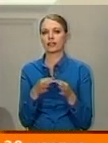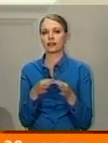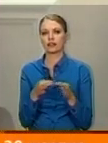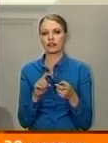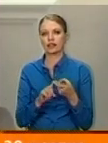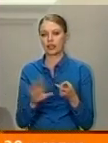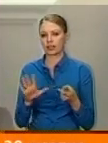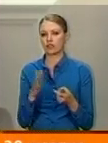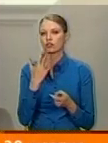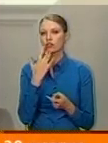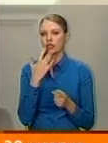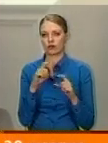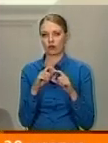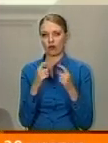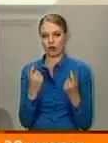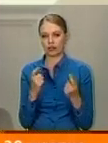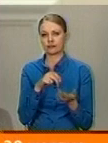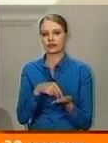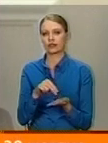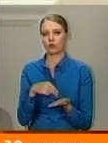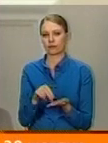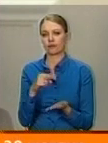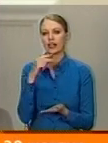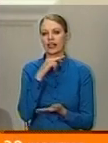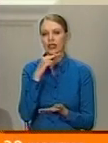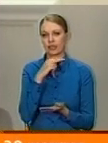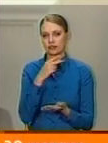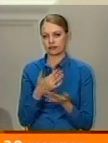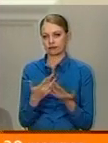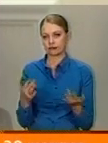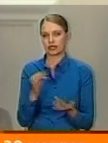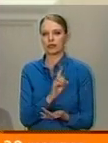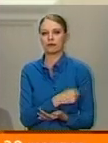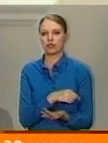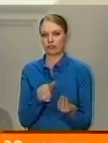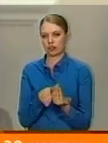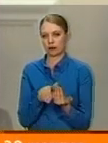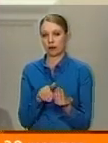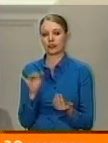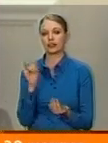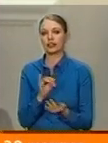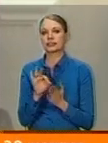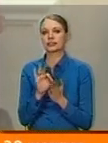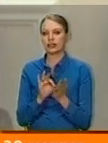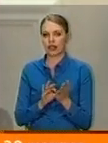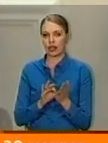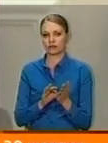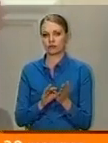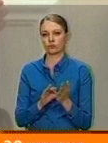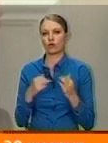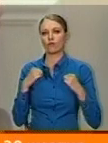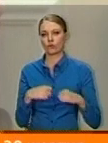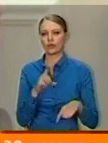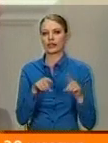незалежного національного агентства закупівлі лікарських засобів та медичних препаратів. І зразу попустить